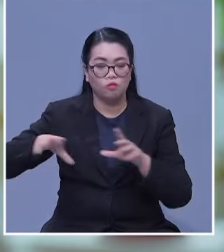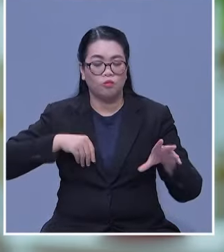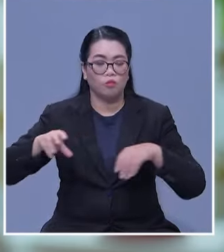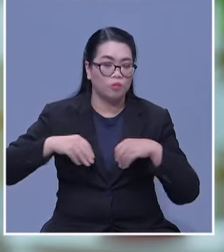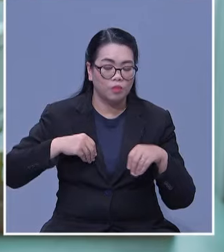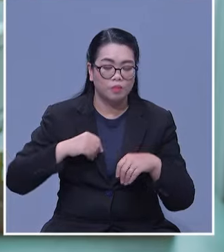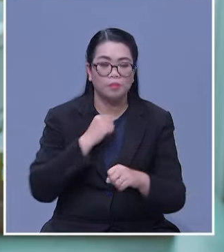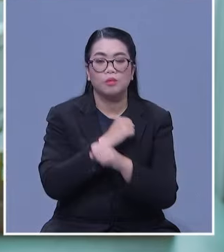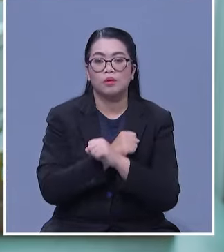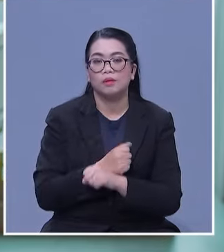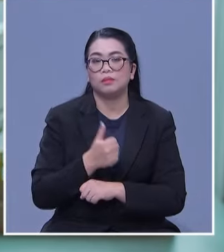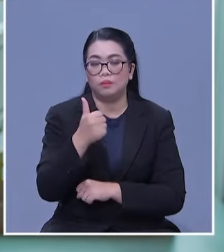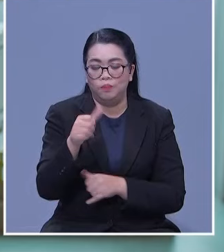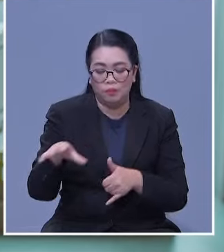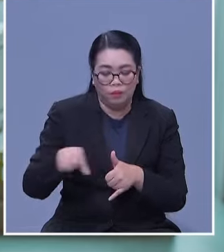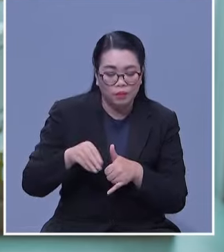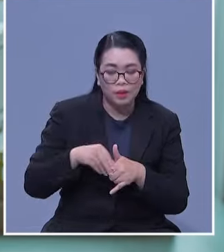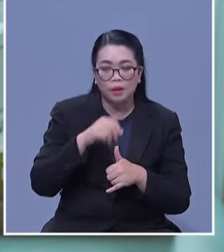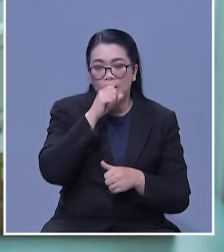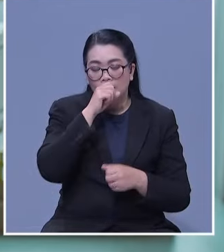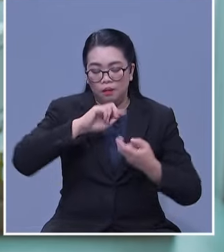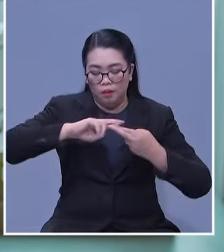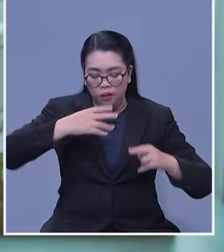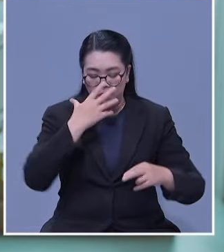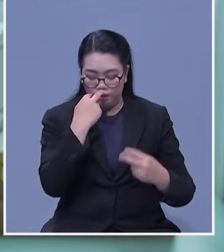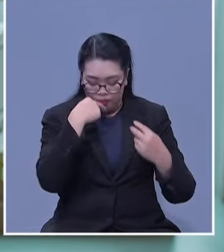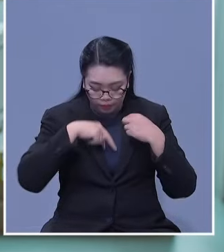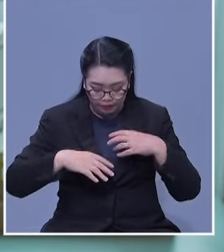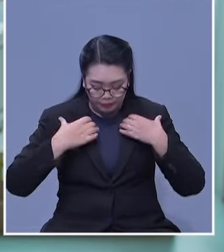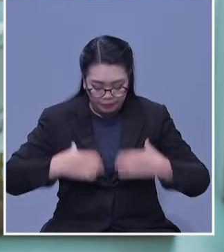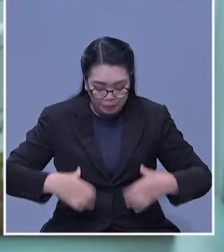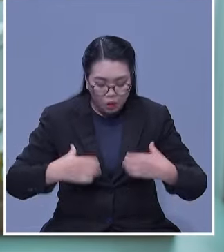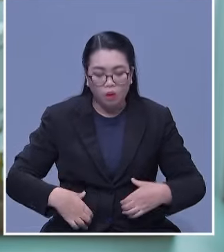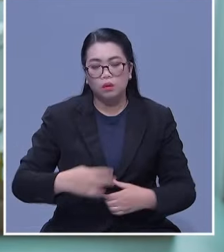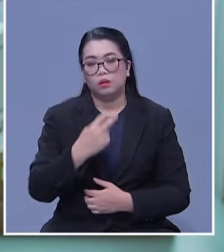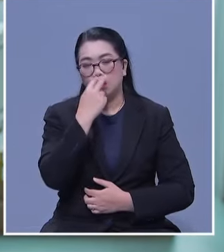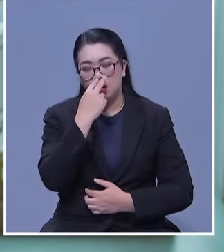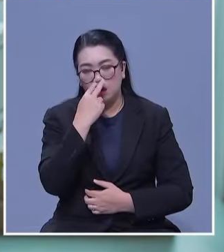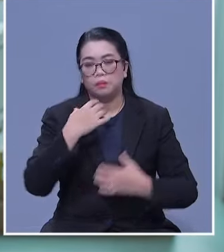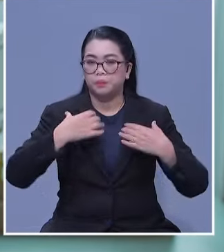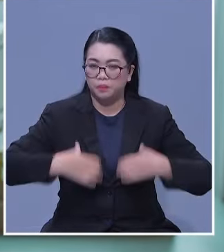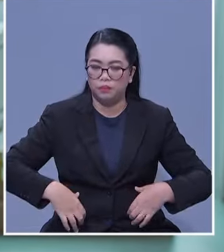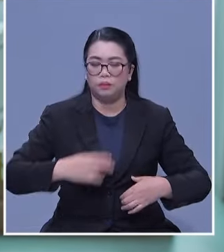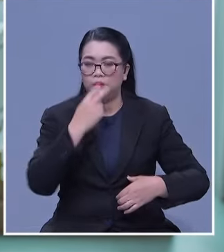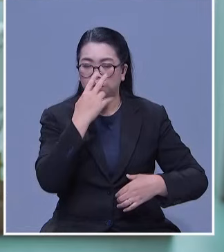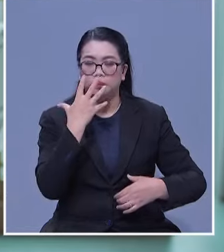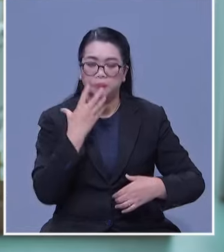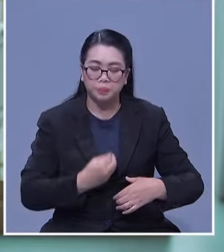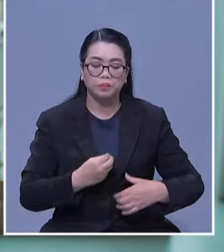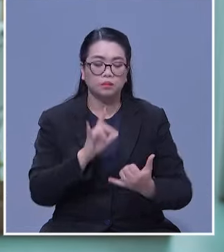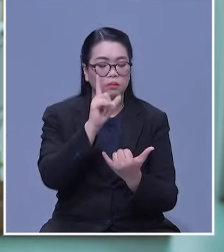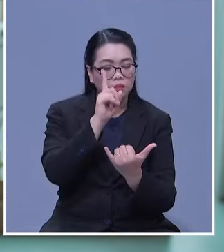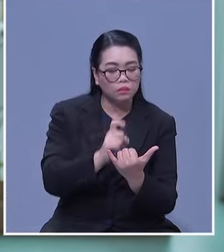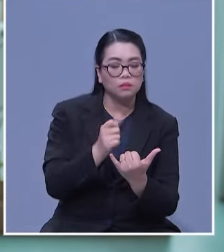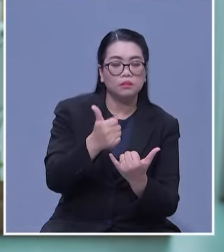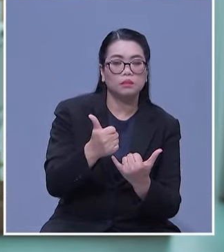ว่าด้วยค่ะการติดเชื้อเนี่ยถ้ามันลงไปที่ปอดก็จะทำให้เกิดปอดอักเสบหรือว่าการหายใจล้มเหลวได้มากกว่าคน